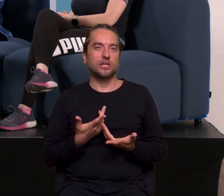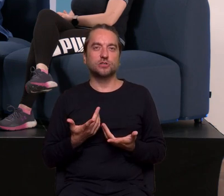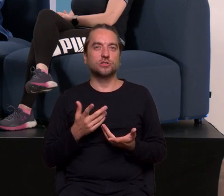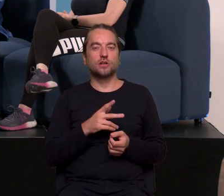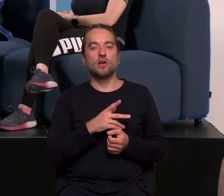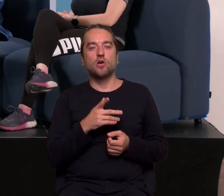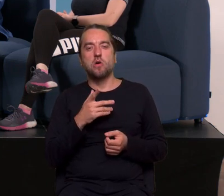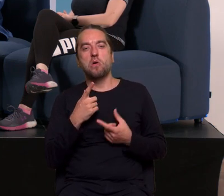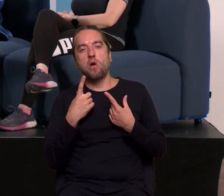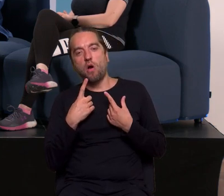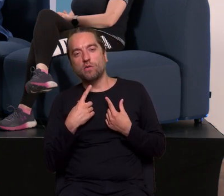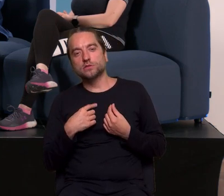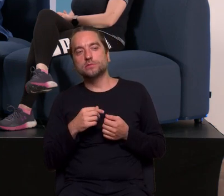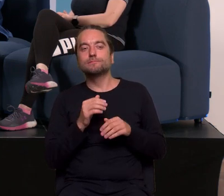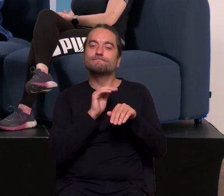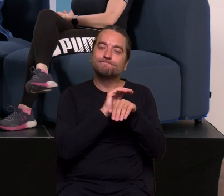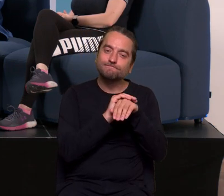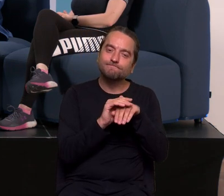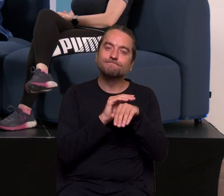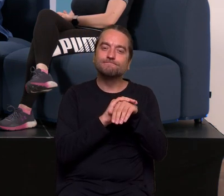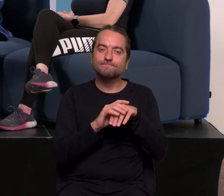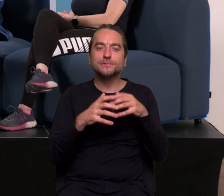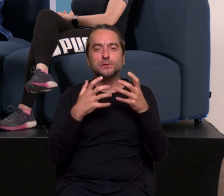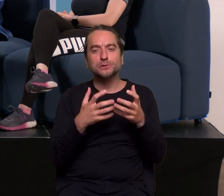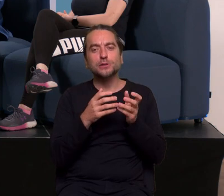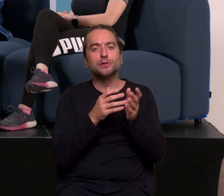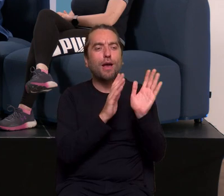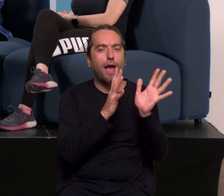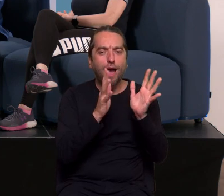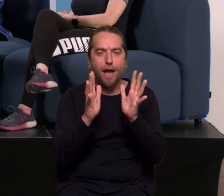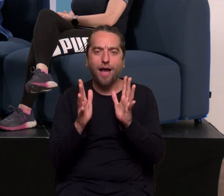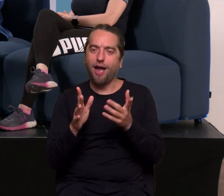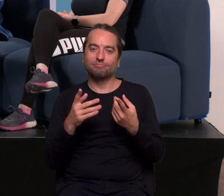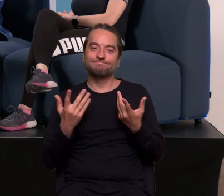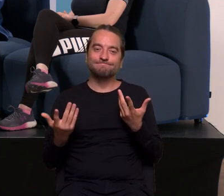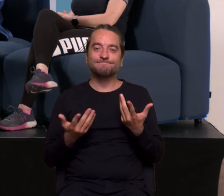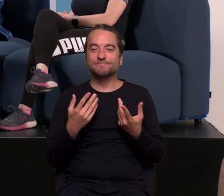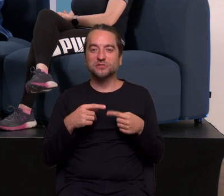troskliwością dla tych rzeczy, które były, nawiasem mówiąc, czasem bardzo